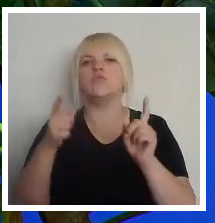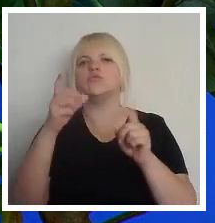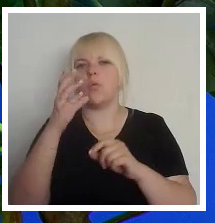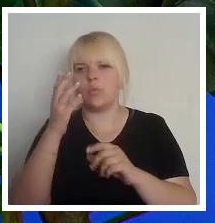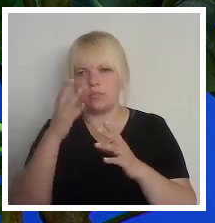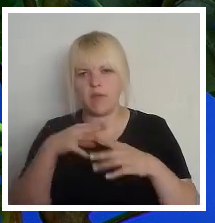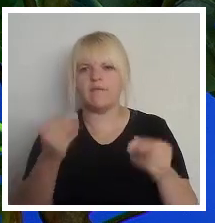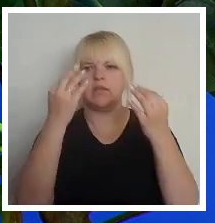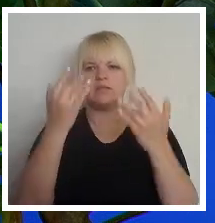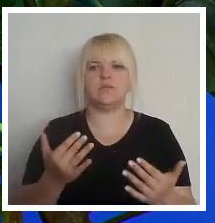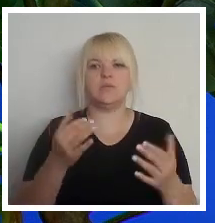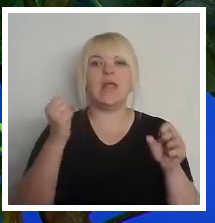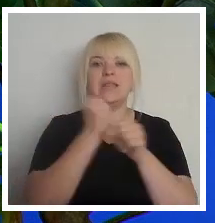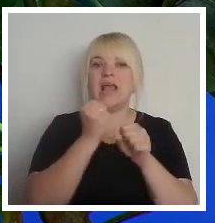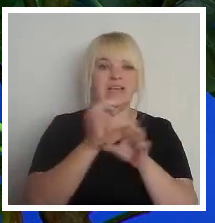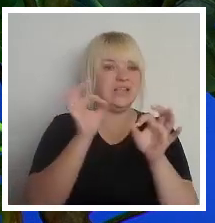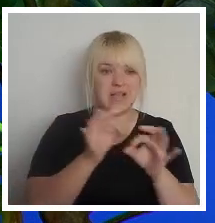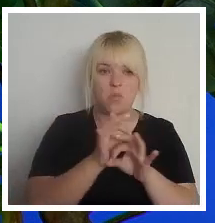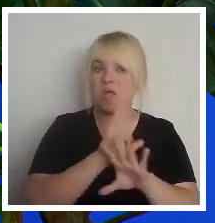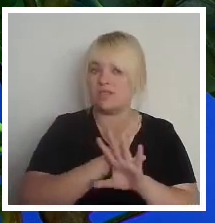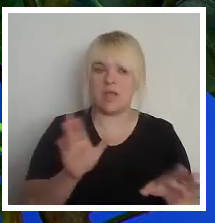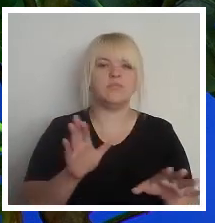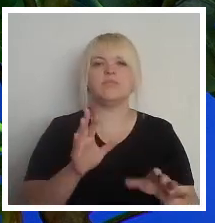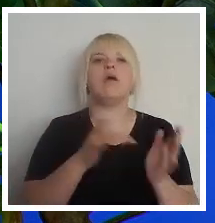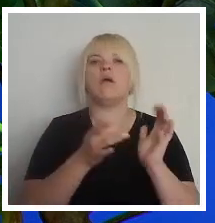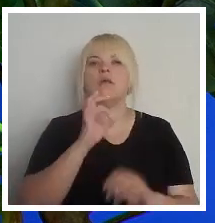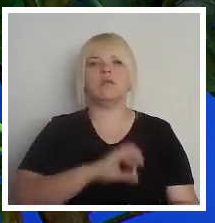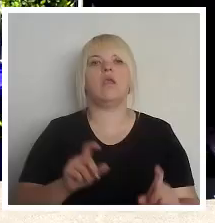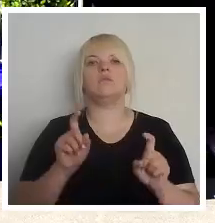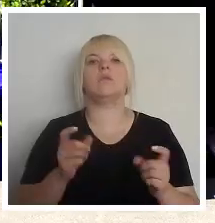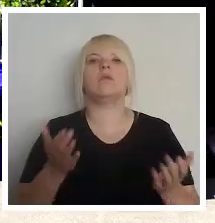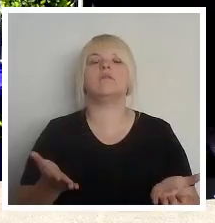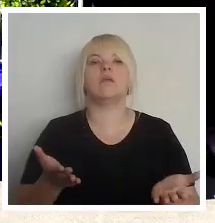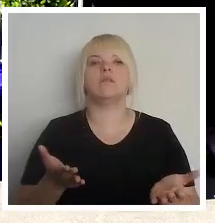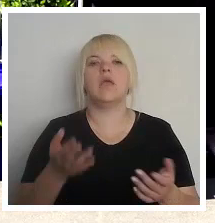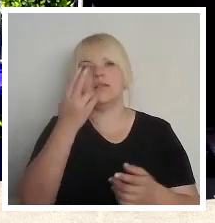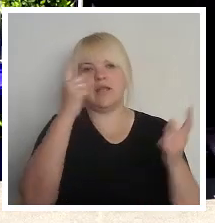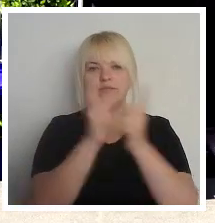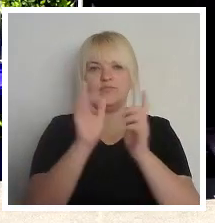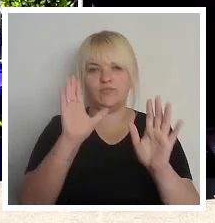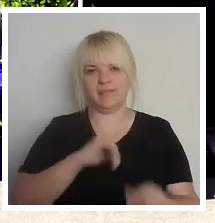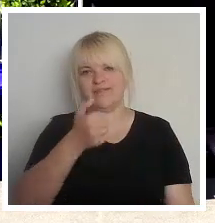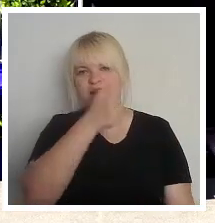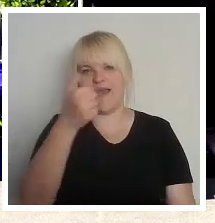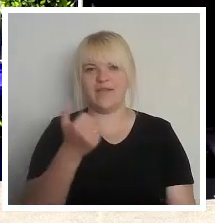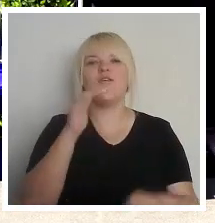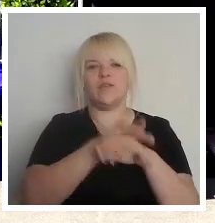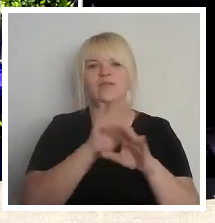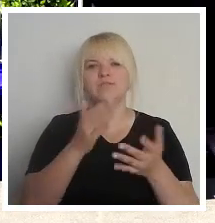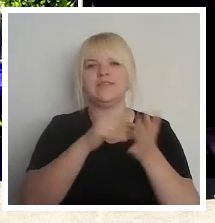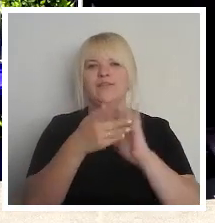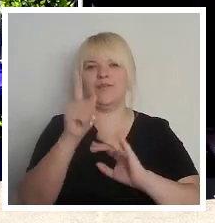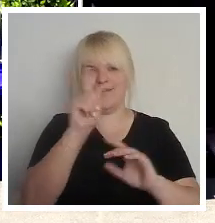mēs neko nedarīsim visam noteikti, tad, nu, tad kāda jēga šeit sēdēt? Nu, tiksimies pēc gada un konstatēsim, ka situācija ir